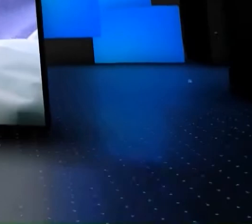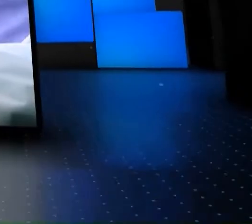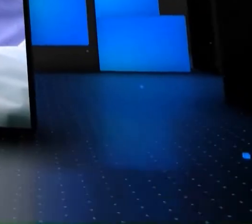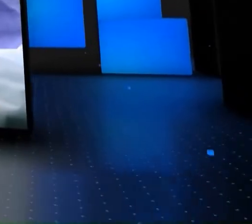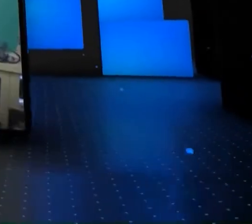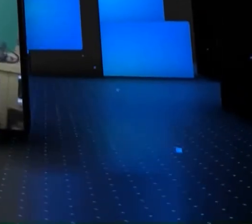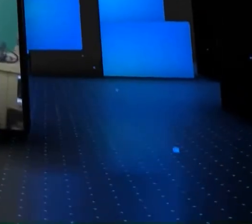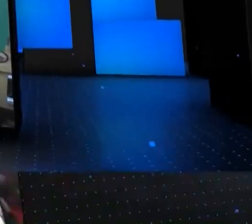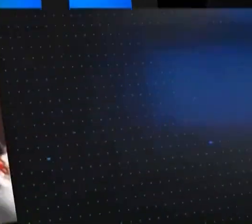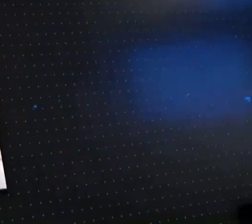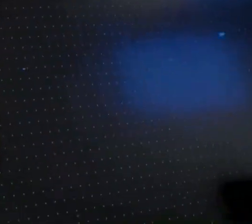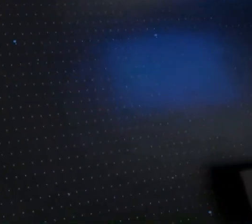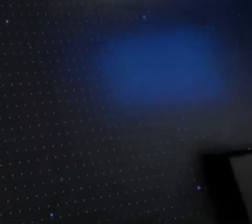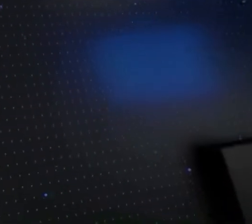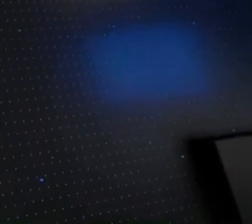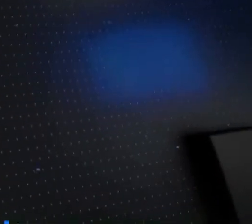Музика